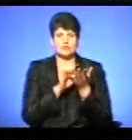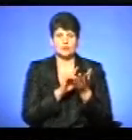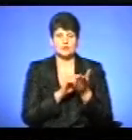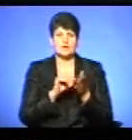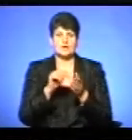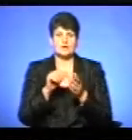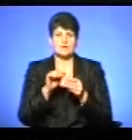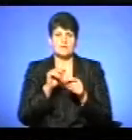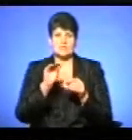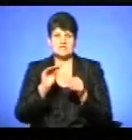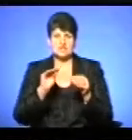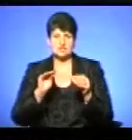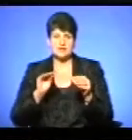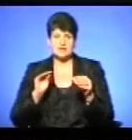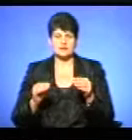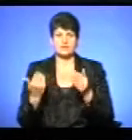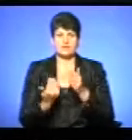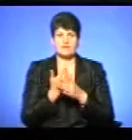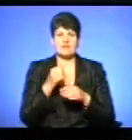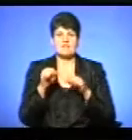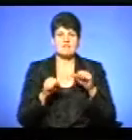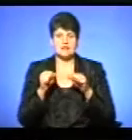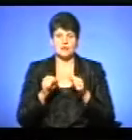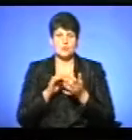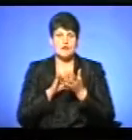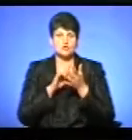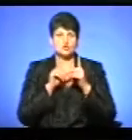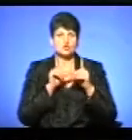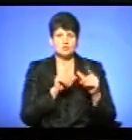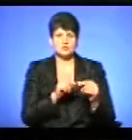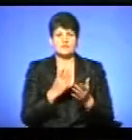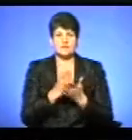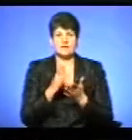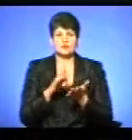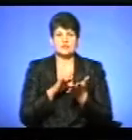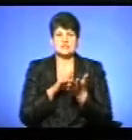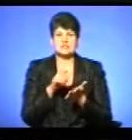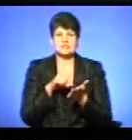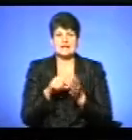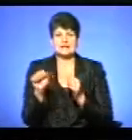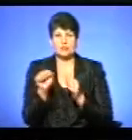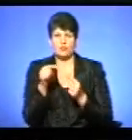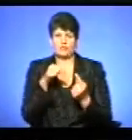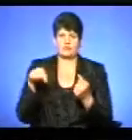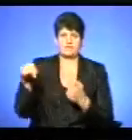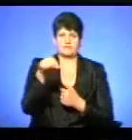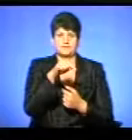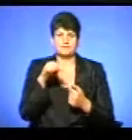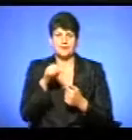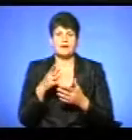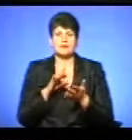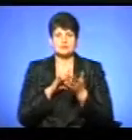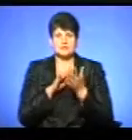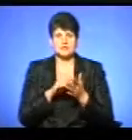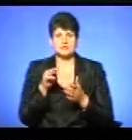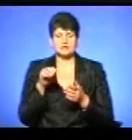новий веломаршрут. Його протяжність – 13 кілометрів. Проходить він через туристичні місця Теребовлі та околиці. Екскурсійний тур